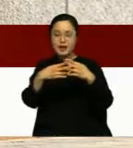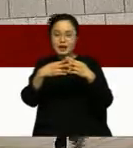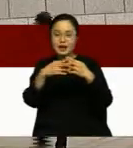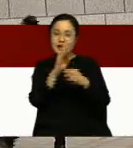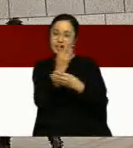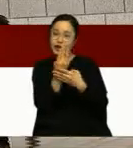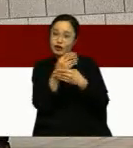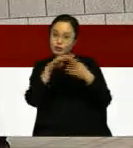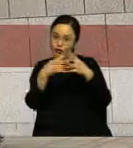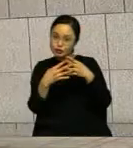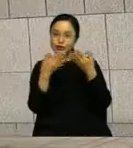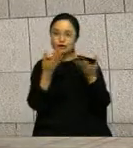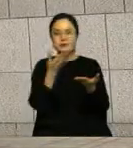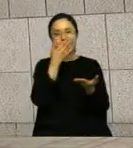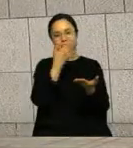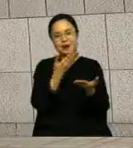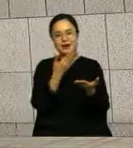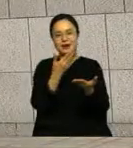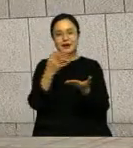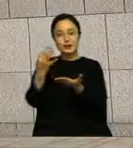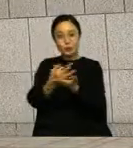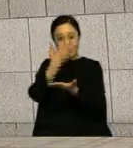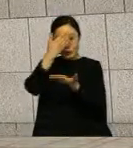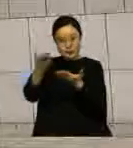소득공제가 30% 까지 됩니다